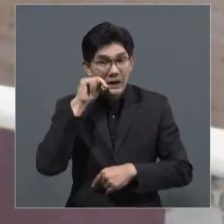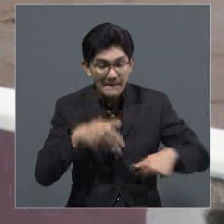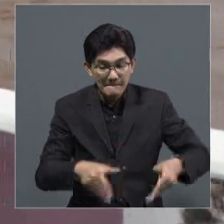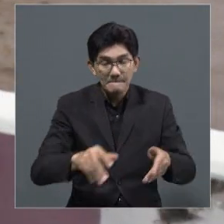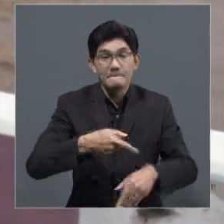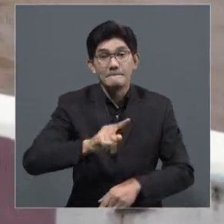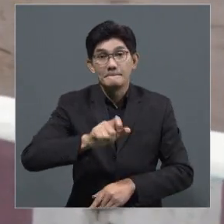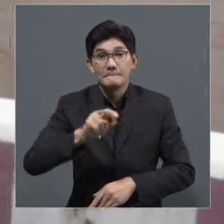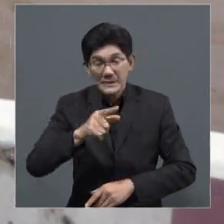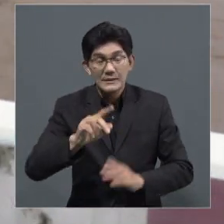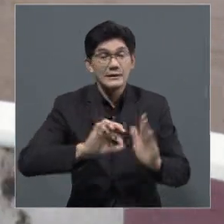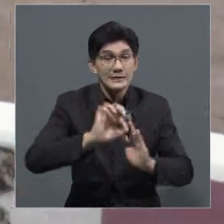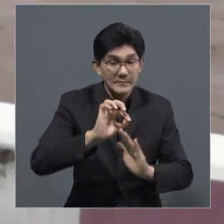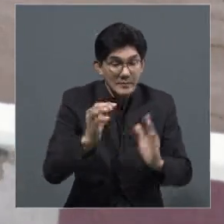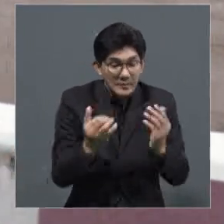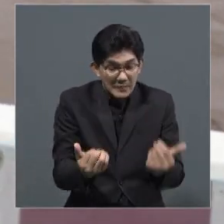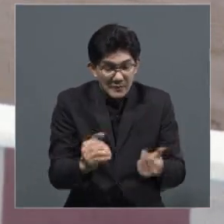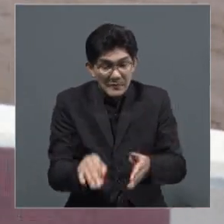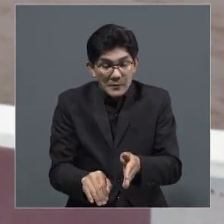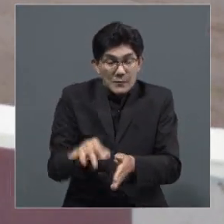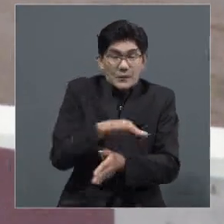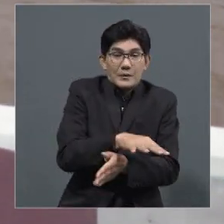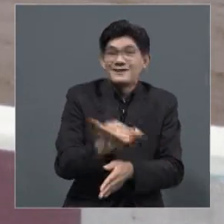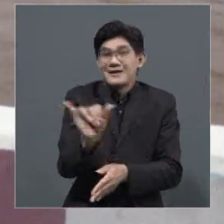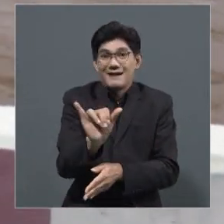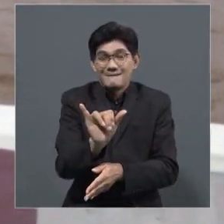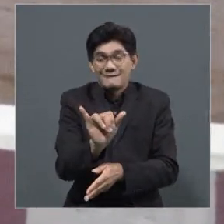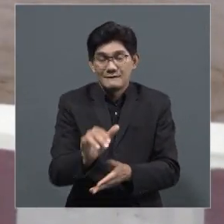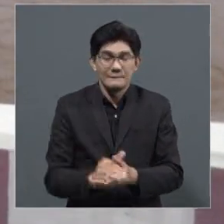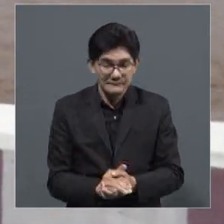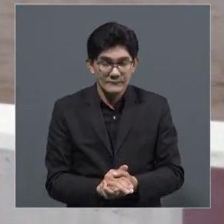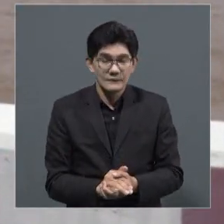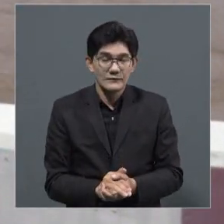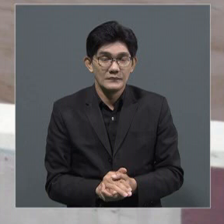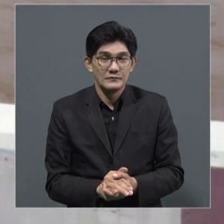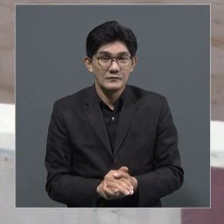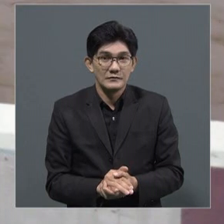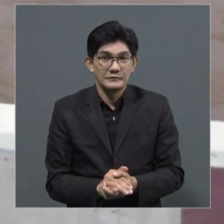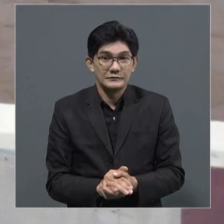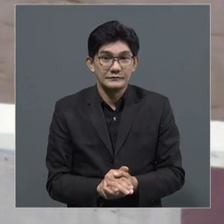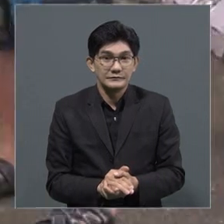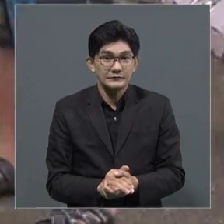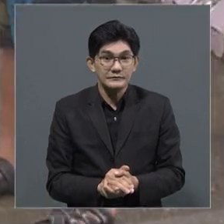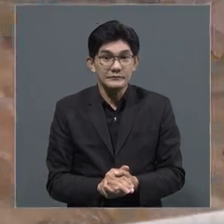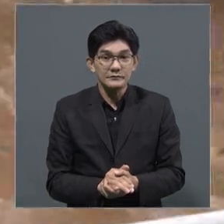ปิงในตัวเมืองเชียงใหม่วันนี้ยังไม่เอ่อล้นตลิ่งเข้าไปท่วมเมืองเชียงใหม่อย่างแน่นอนครับ